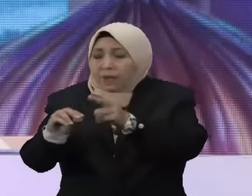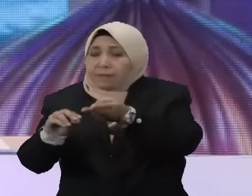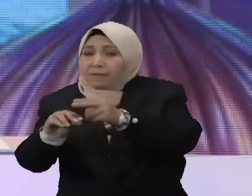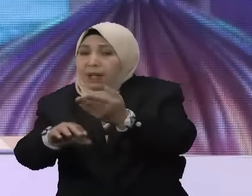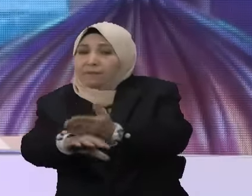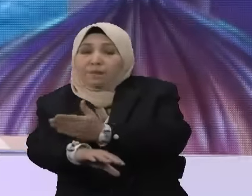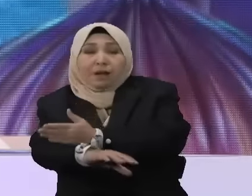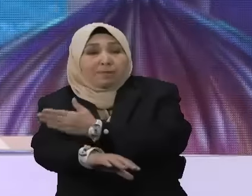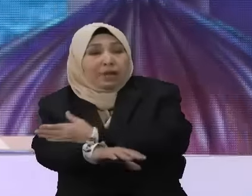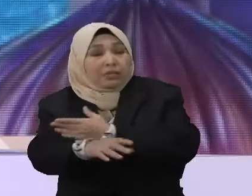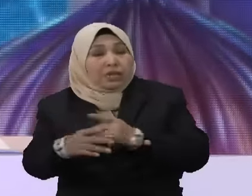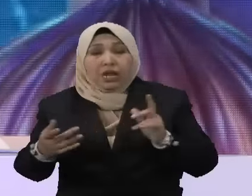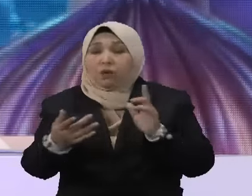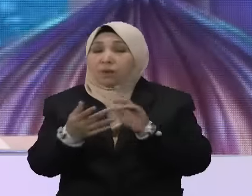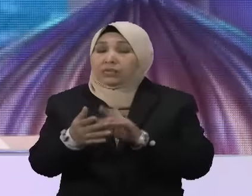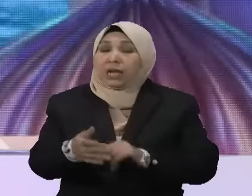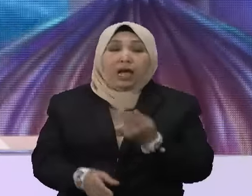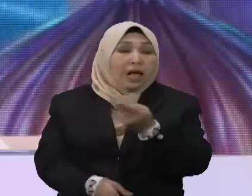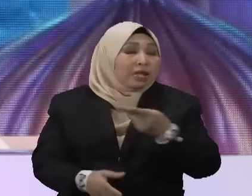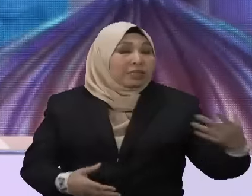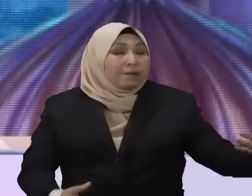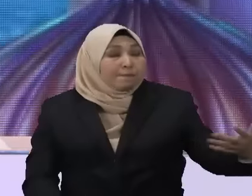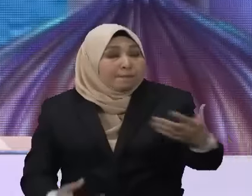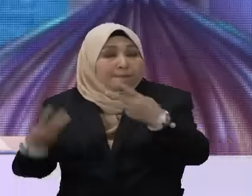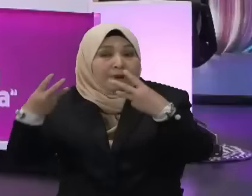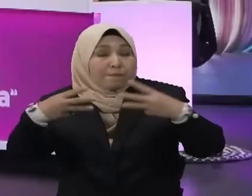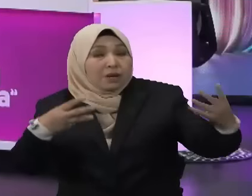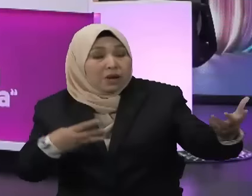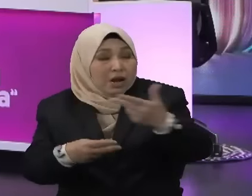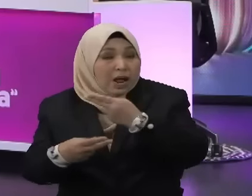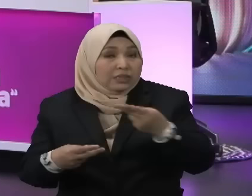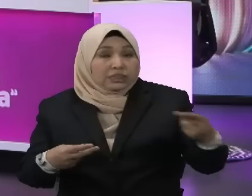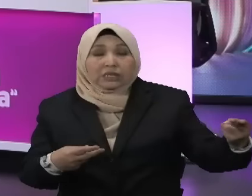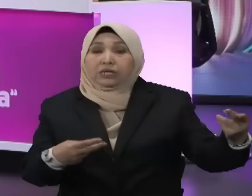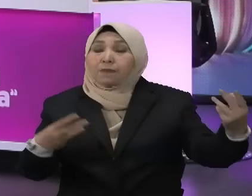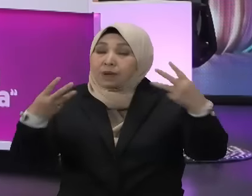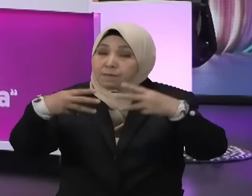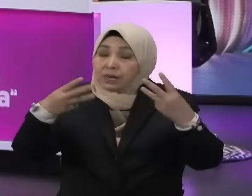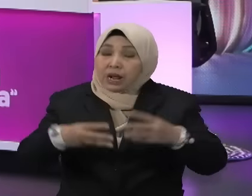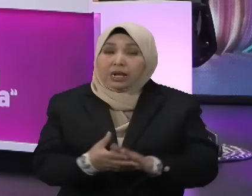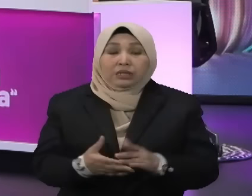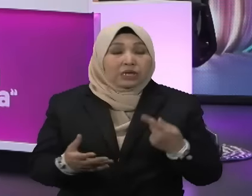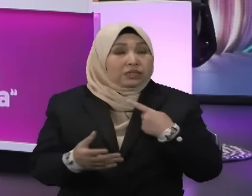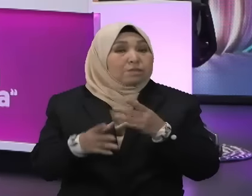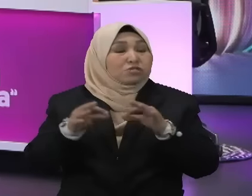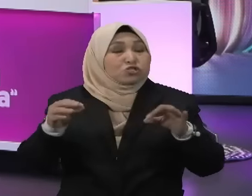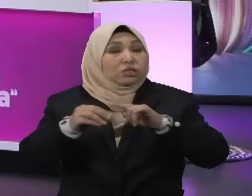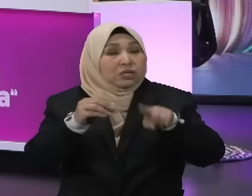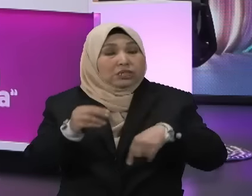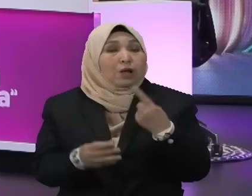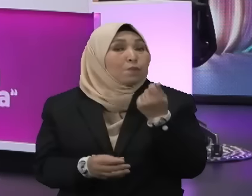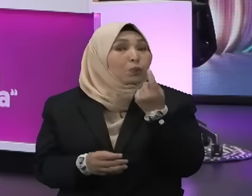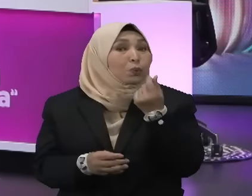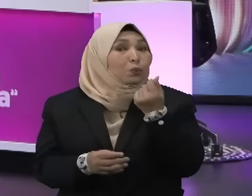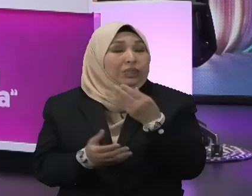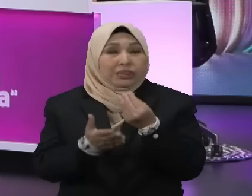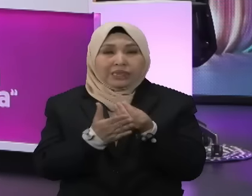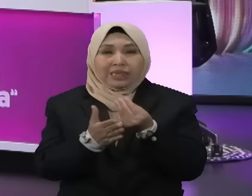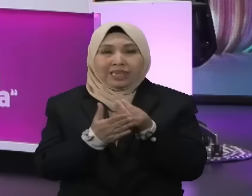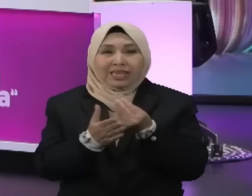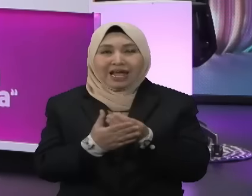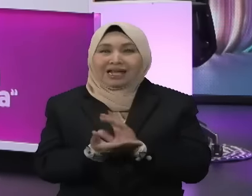Dalam konteks harta peperangan, tuan-tuan dan puan-puan, kita bercerita berkaitan dengan harta. Harta, ya. Kita bercerita tentang duit.